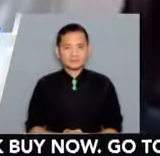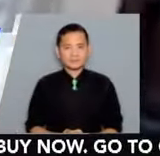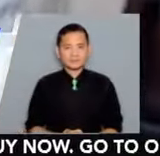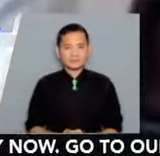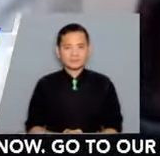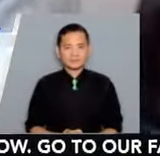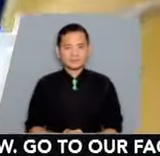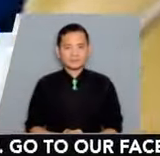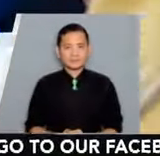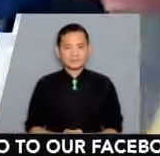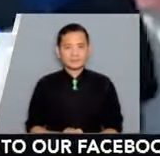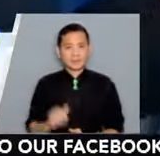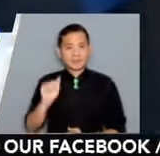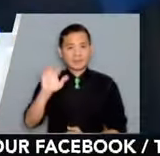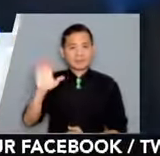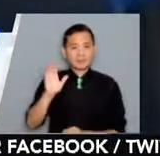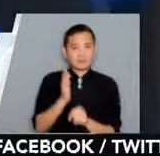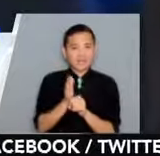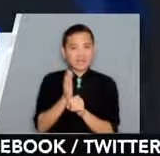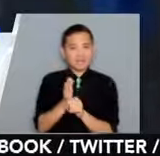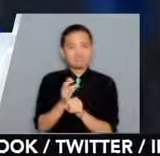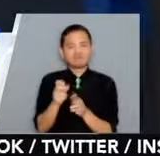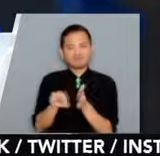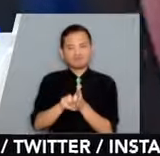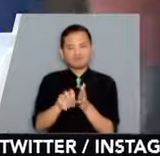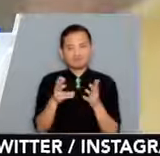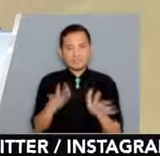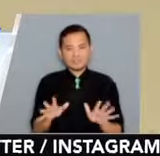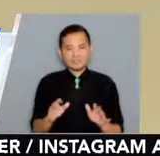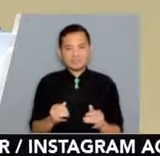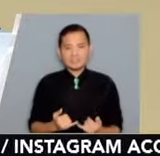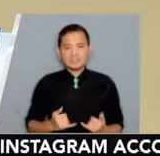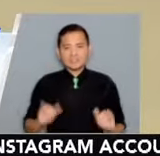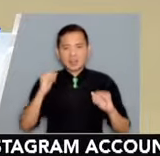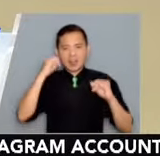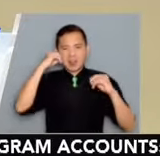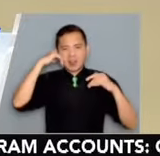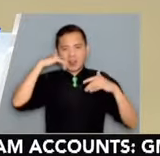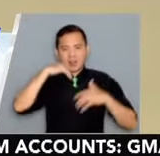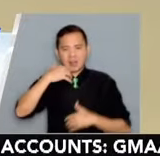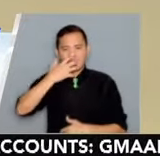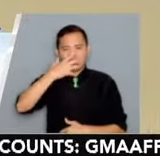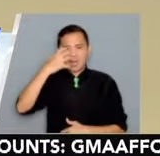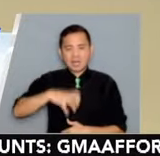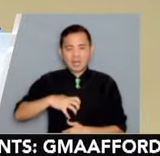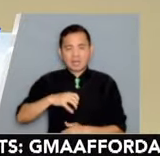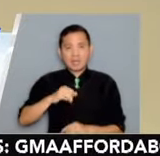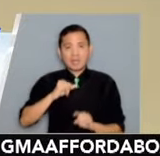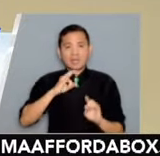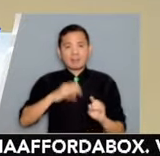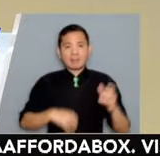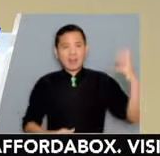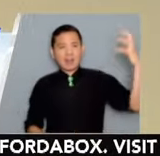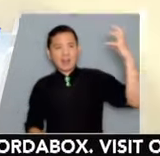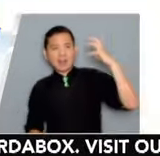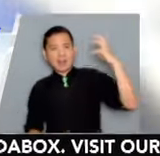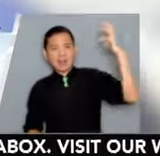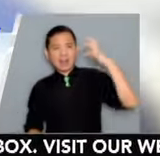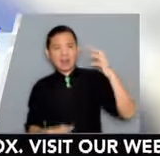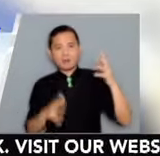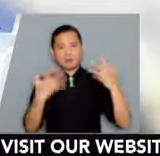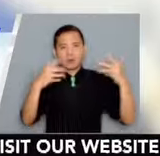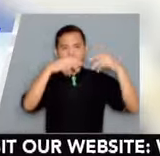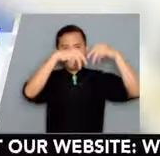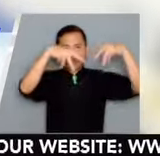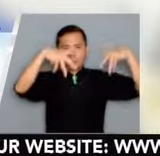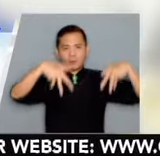Aircon bus ang sinakyan pero nakapayong pa rin sa loob. Kung nakatapat ka sa tinik na araw at wala pang kurtina sa bintana, kahit ang